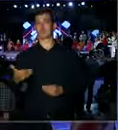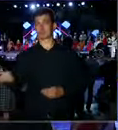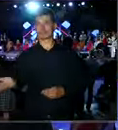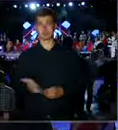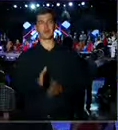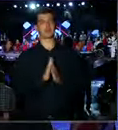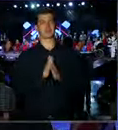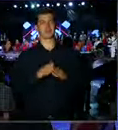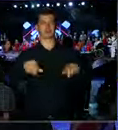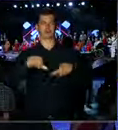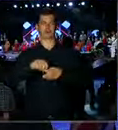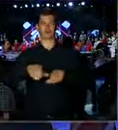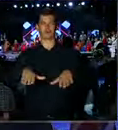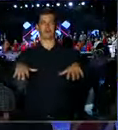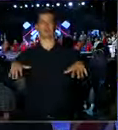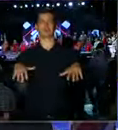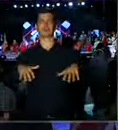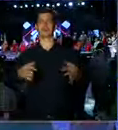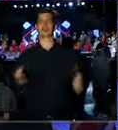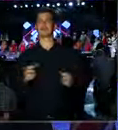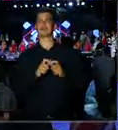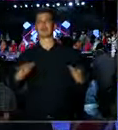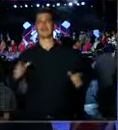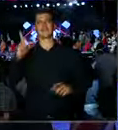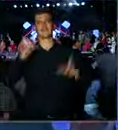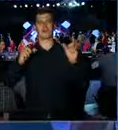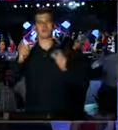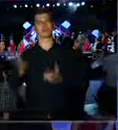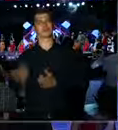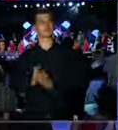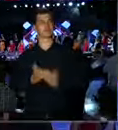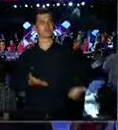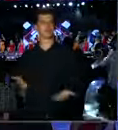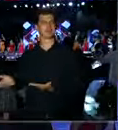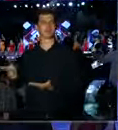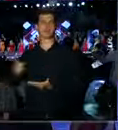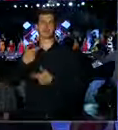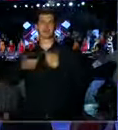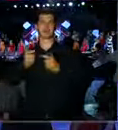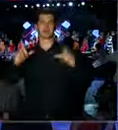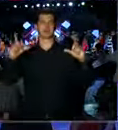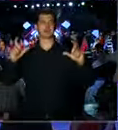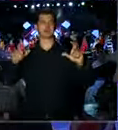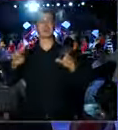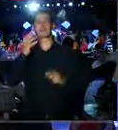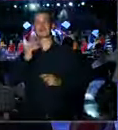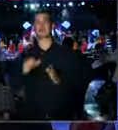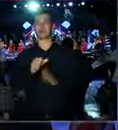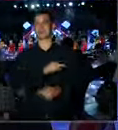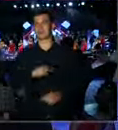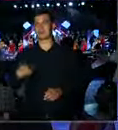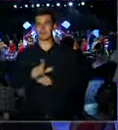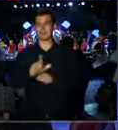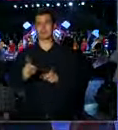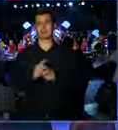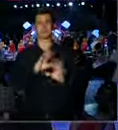się na środku sceny. I to jest czas dla fotoreporterów. To jest chwila, aby uwiecznić w tej chwili i kandydatki, i wszystkich zacnych